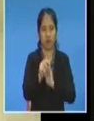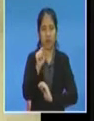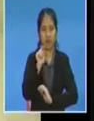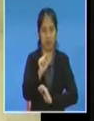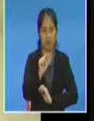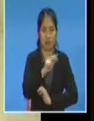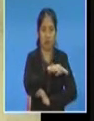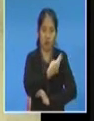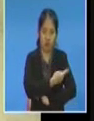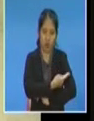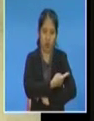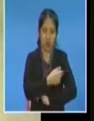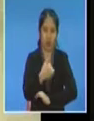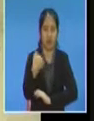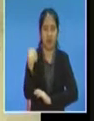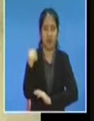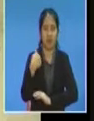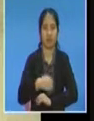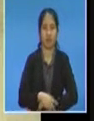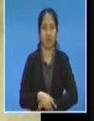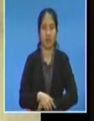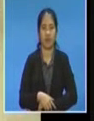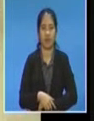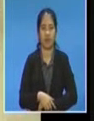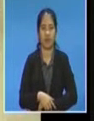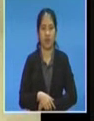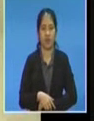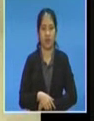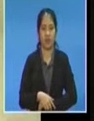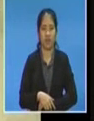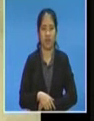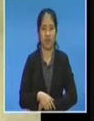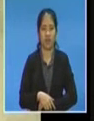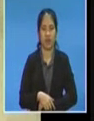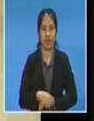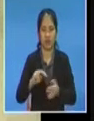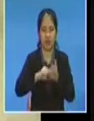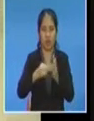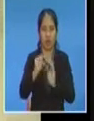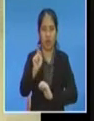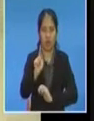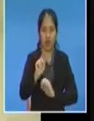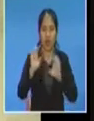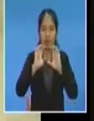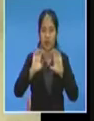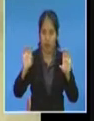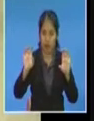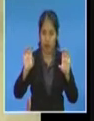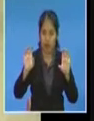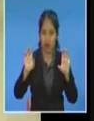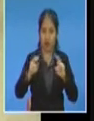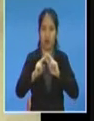ประชานิยมมันทำให้รัฐเสียหายประชารัฐก็คือทั้งภาครัฐและเอกชนจะต้